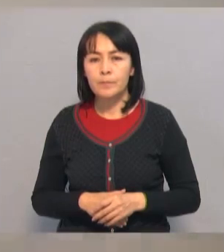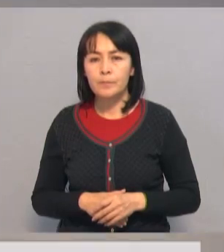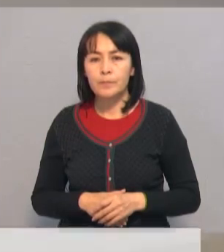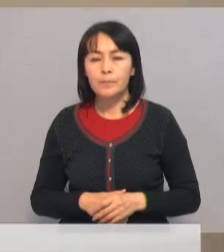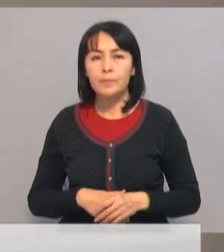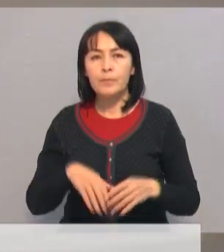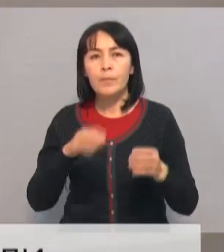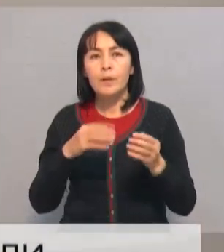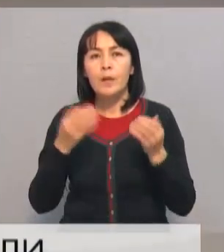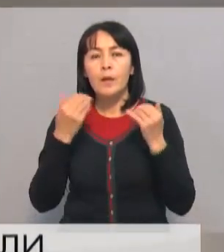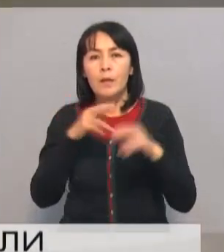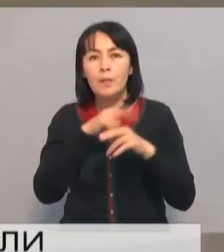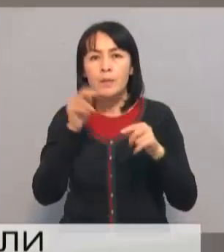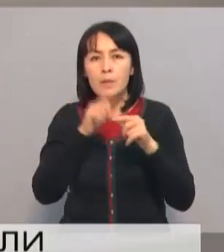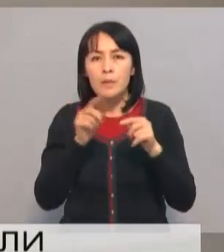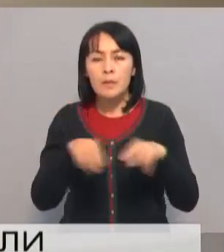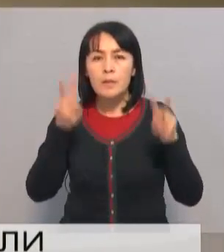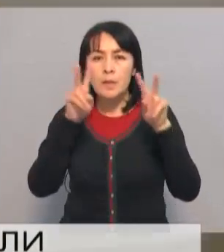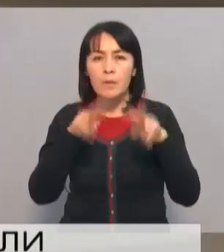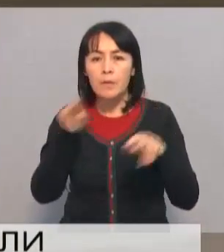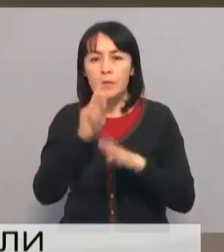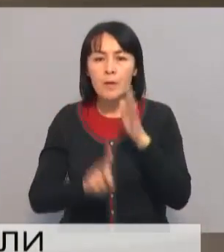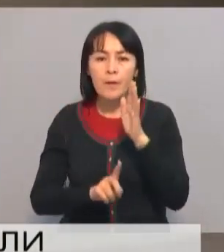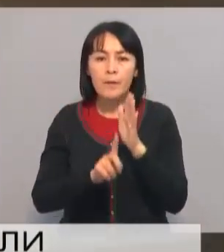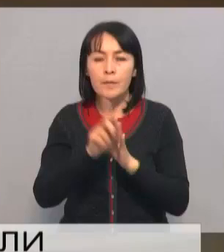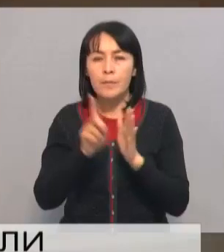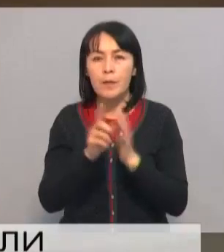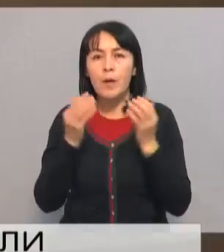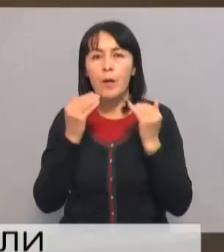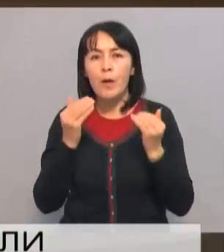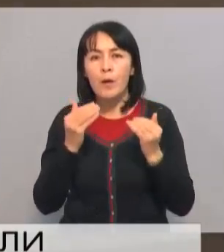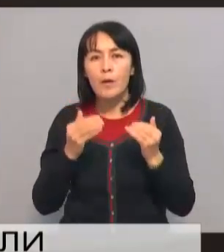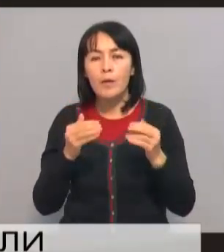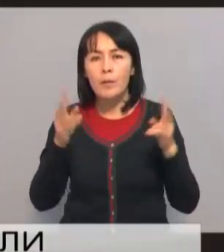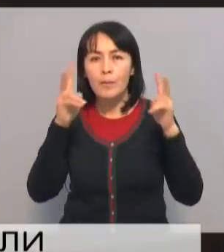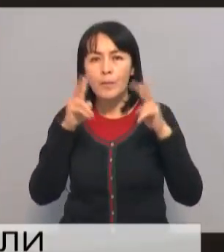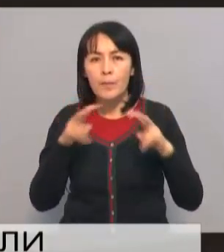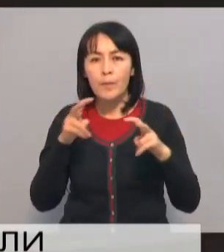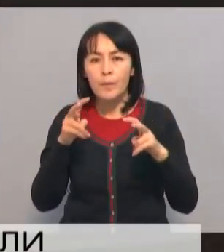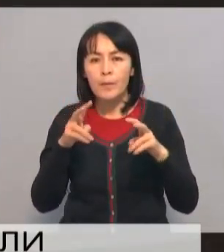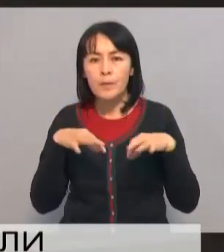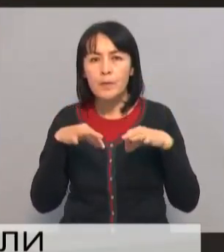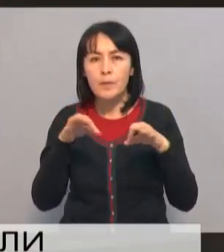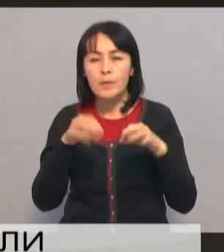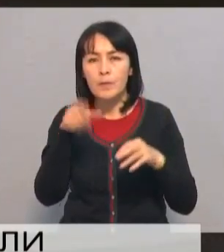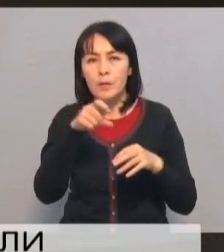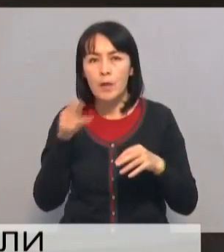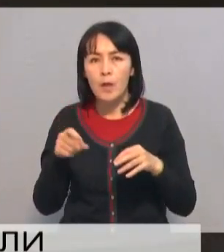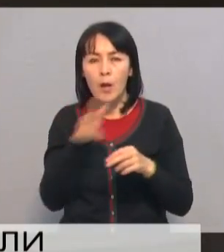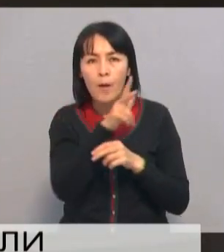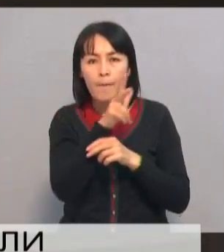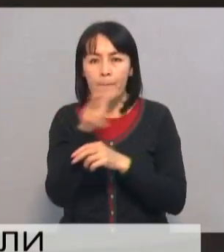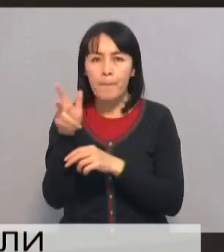Получив сообщение, полицейские незамедлительно приступили к разыскным мероприятиям, проследив маршрут движения подозреваемого по